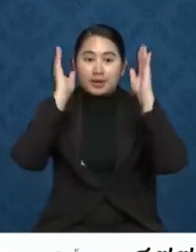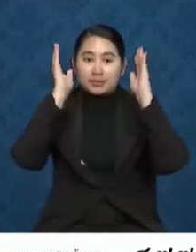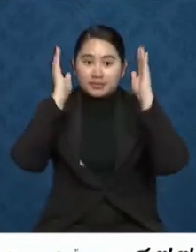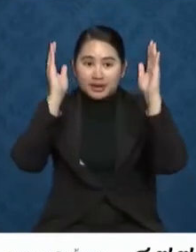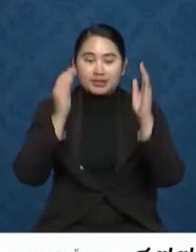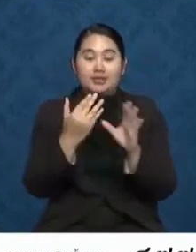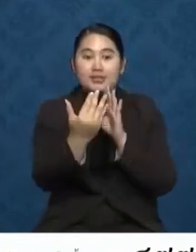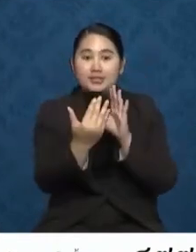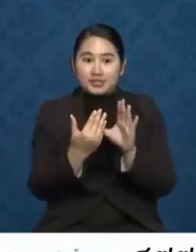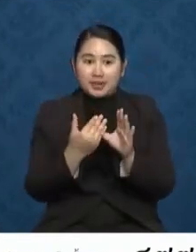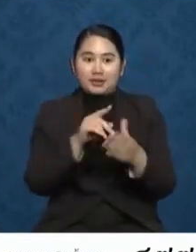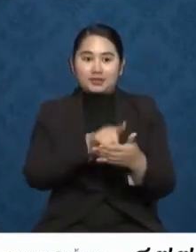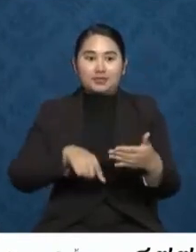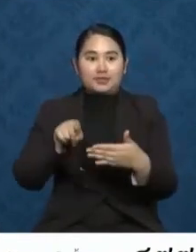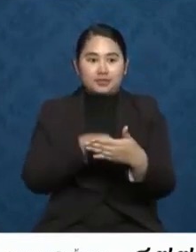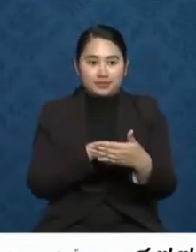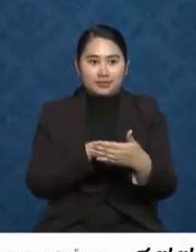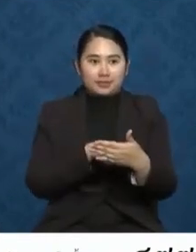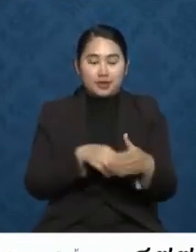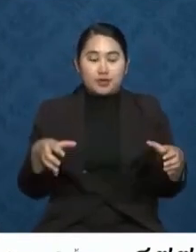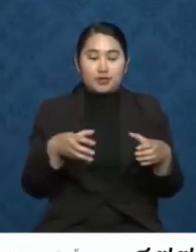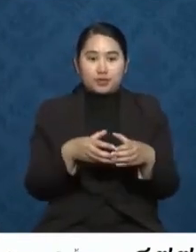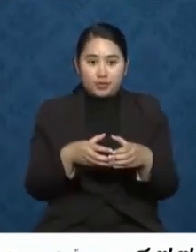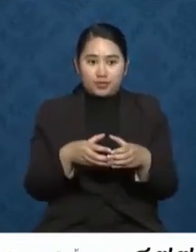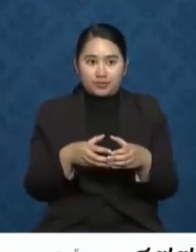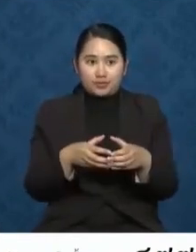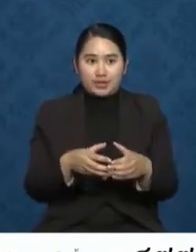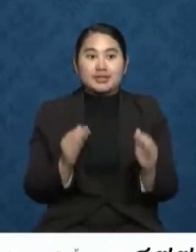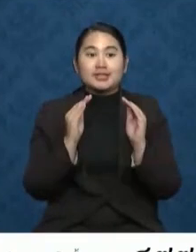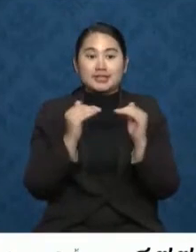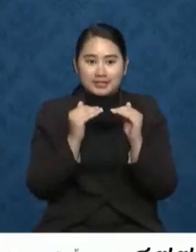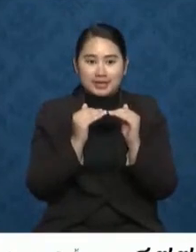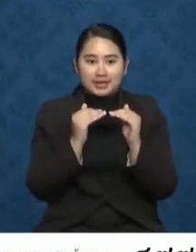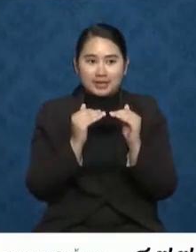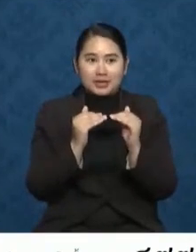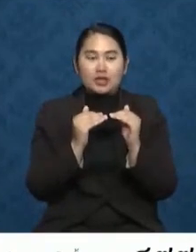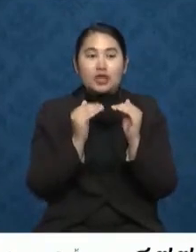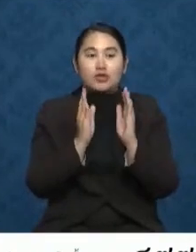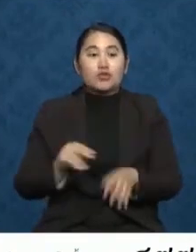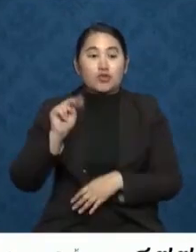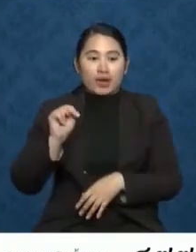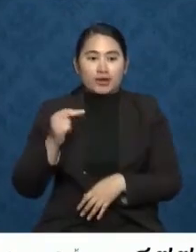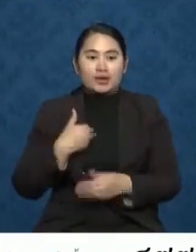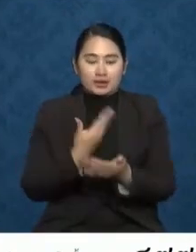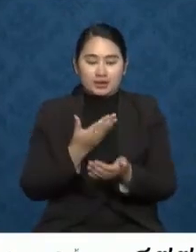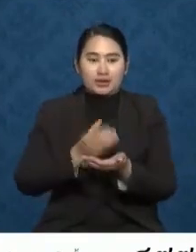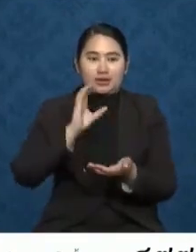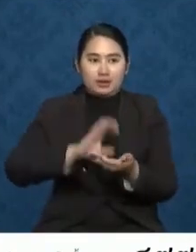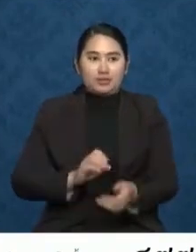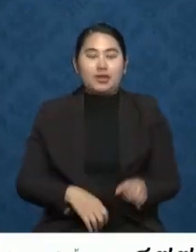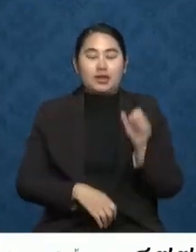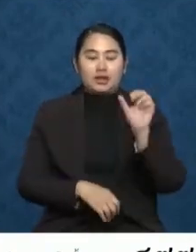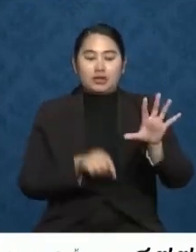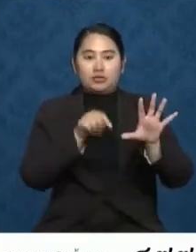รับเลือกตั้งเป็นสมาชิกคณะมนตรีสิทธิมนุษยชนแห่งสหประชาชาติด้วยวงเงินถึง 5.6 ล้านบ